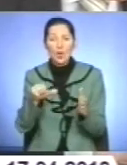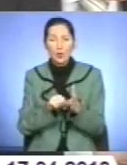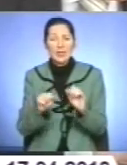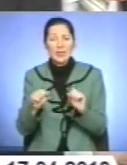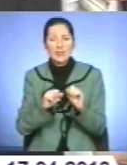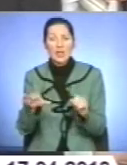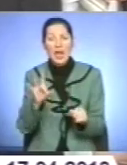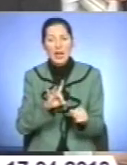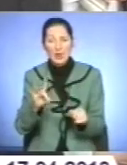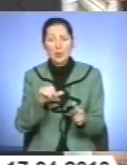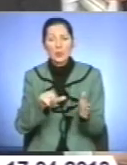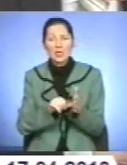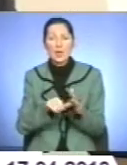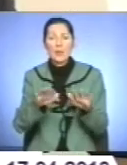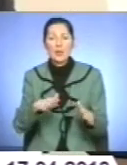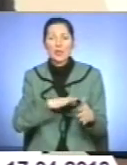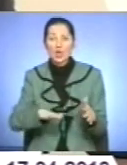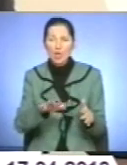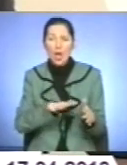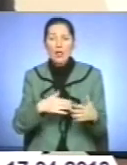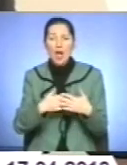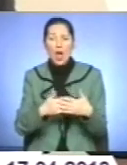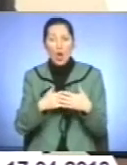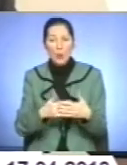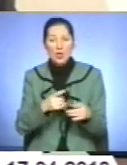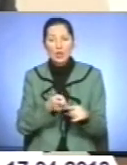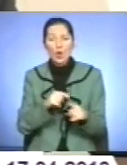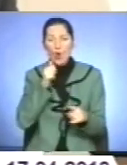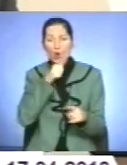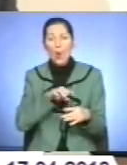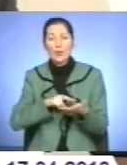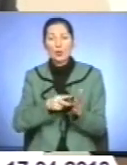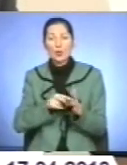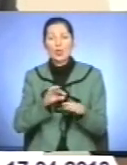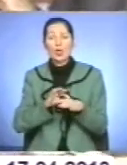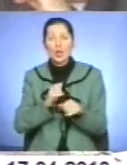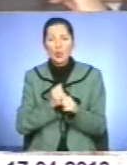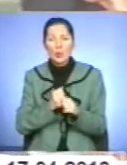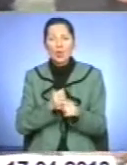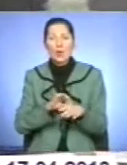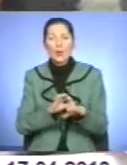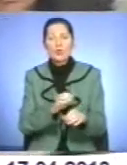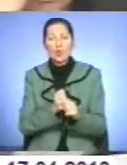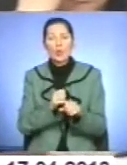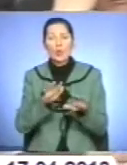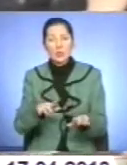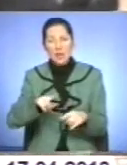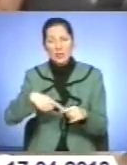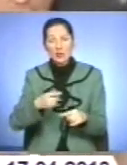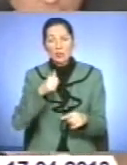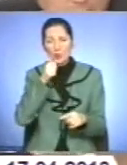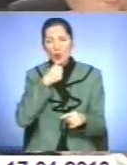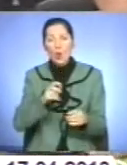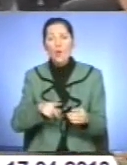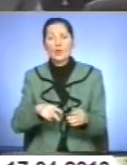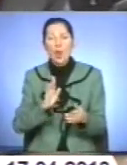представники місцевих територіальних громад. Цього року планується здійснити масштабну роз'яснювальну роботу на місцях, а вже з наступного перейдуть до практичного